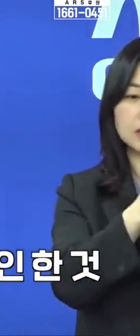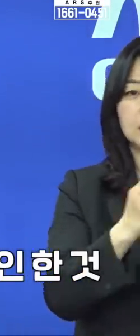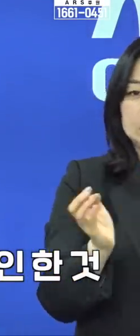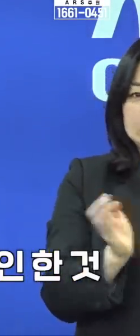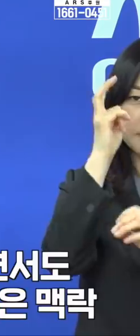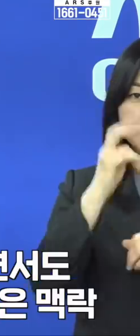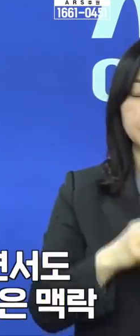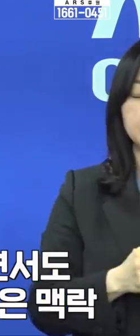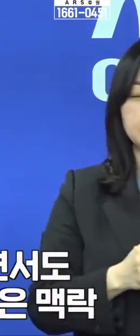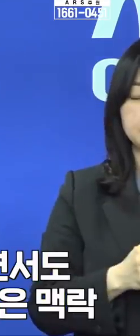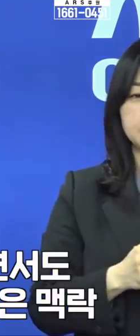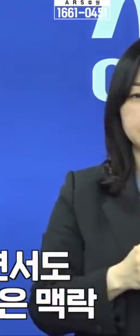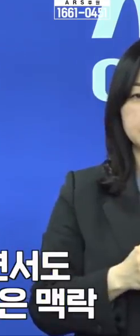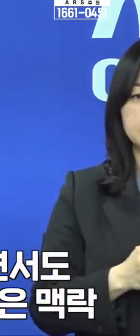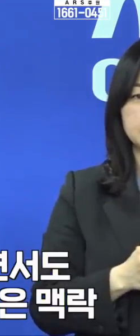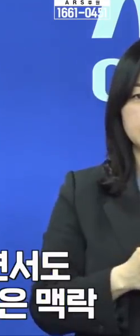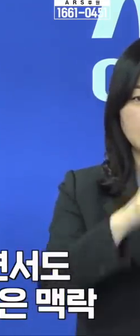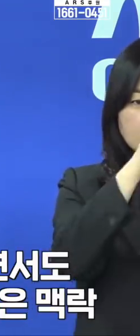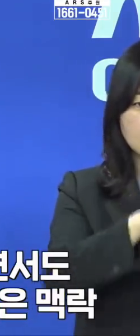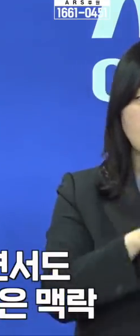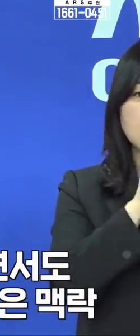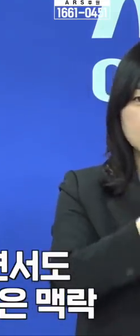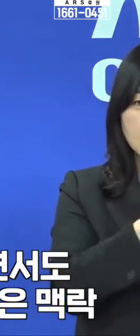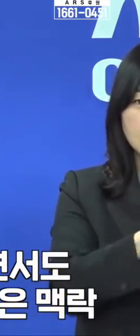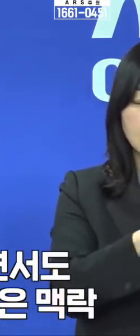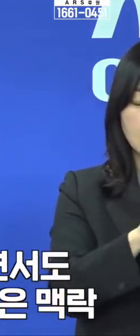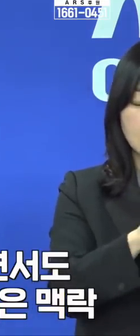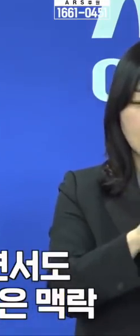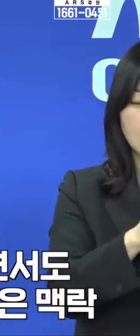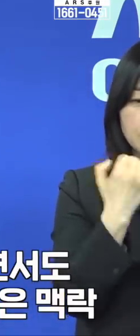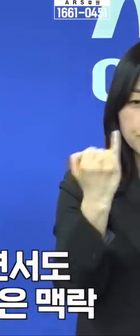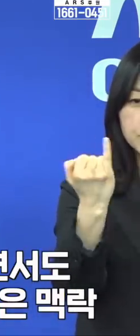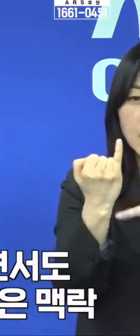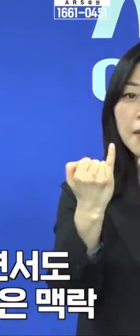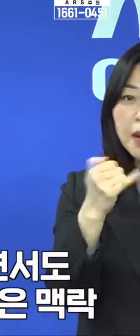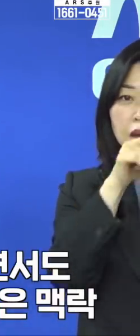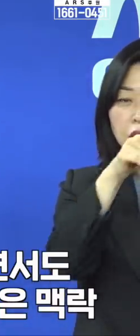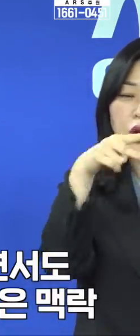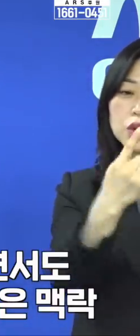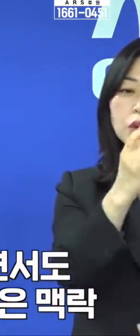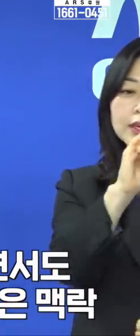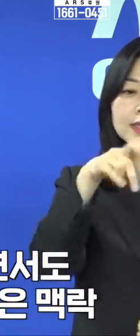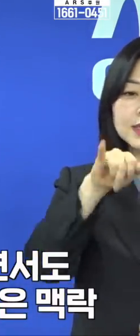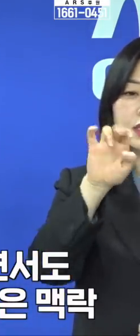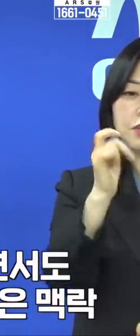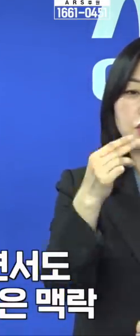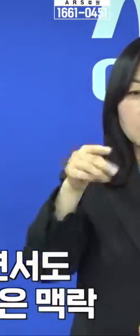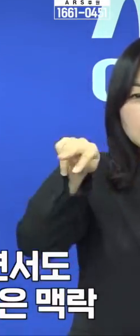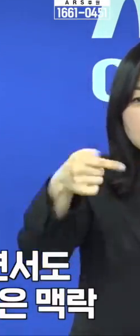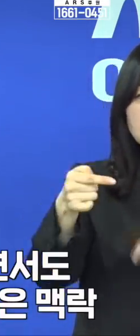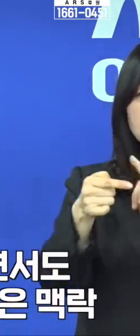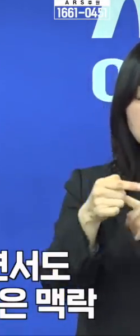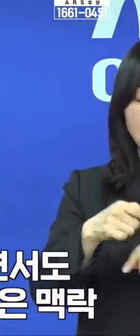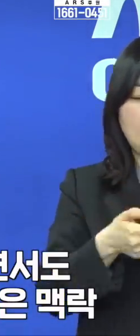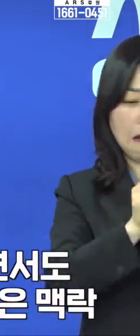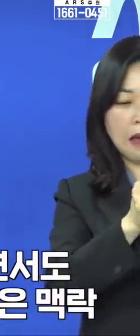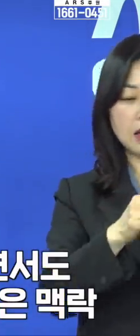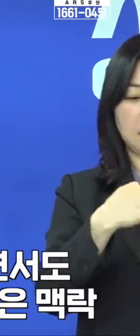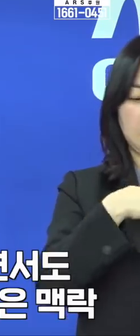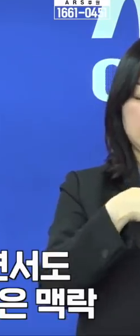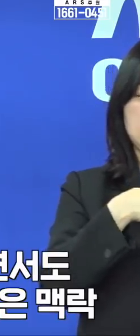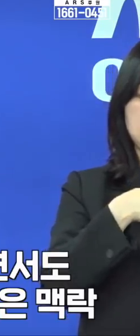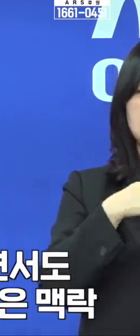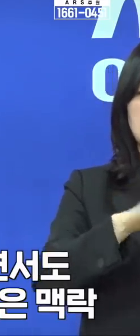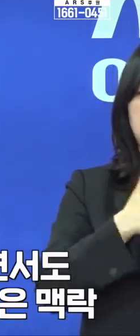보인다. 최은순 씨가 도이치모터스 사건은 본인이 한 거라고 시인하면서도 시효가